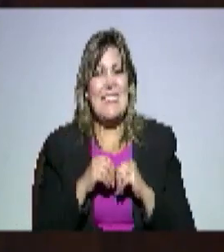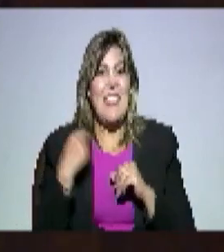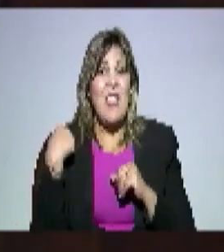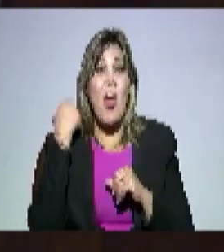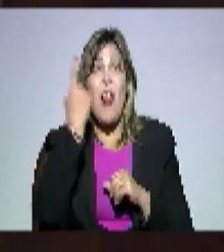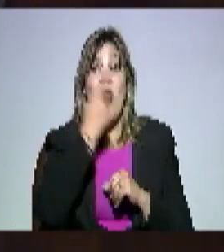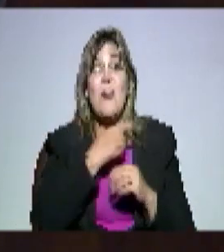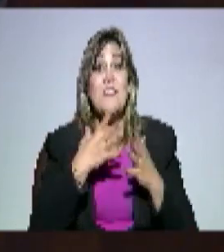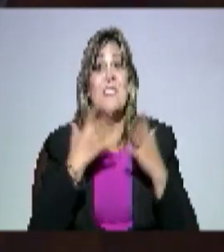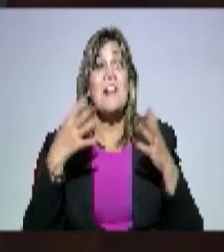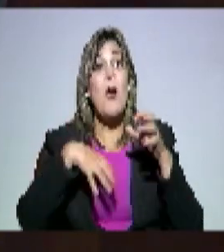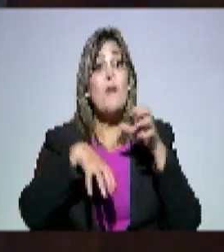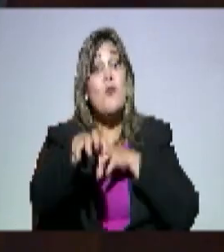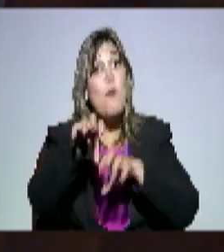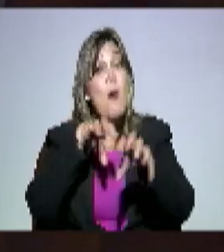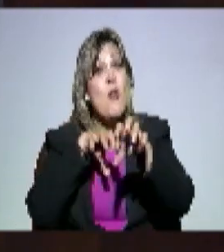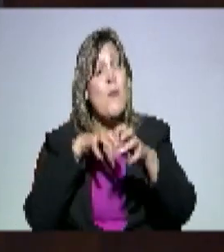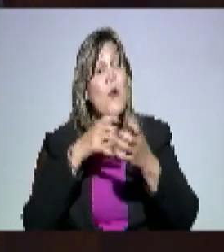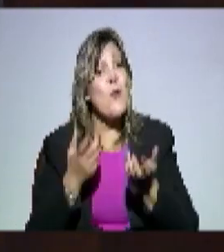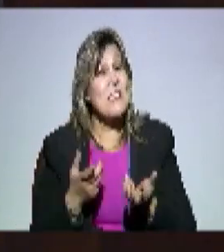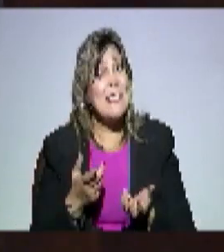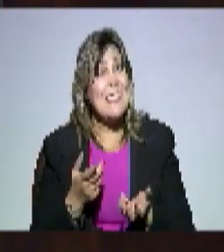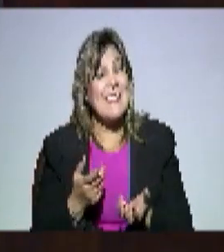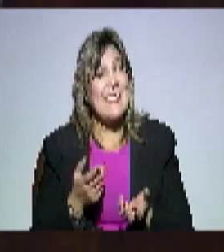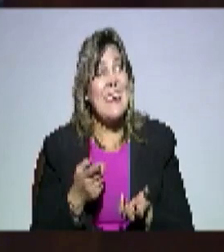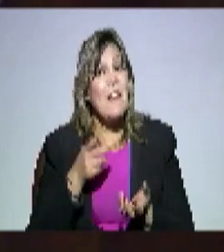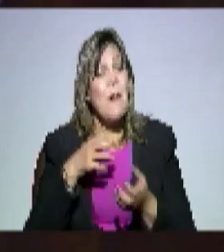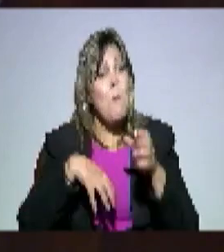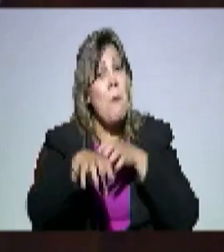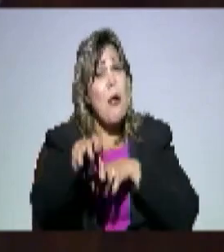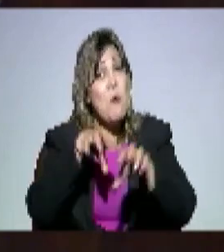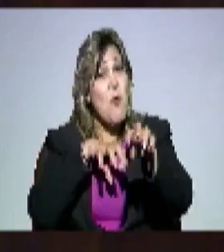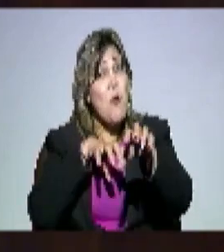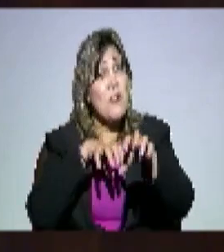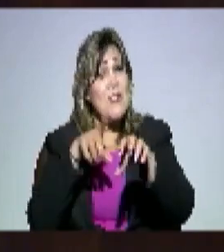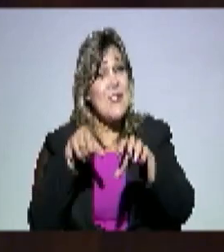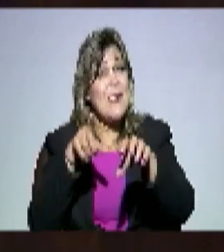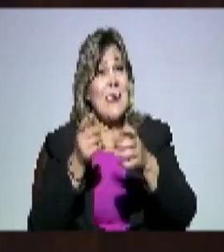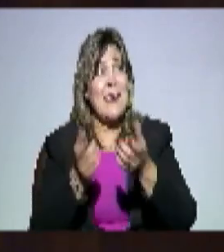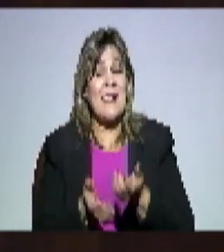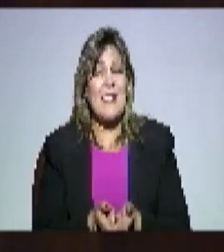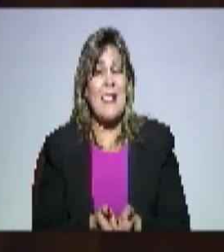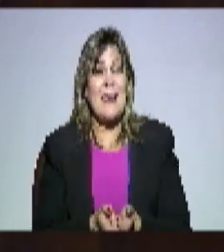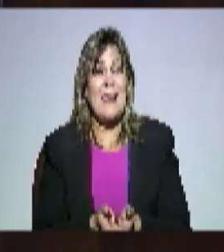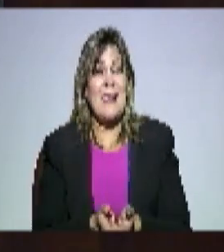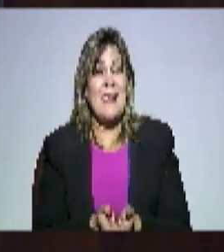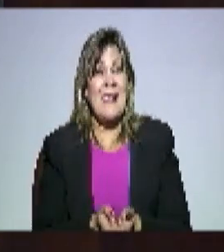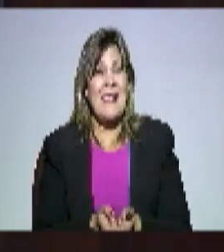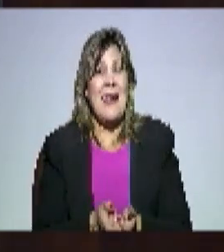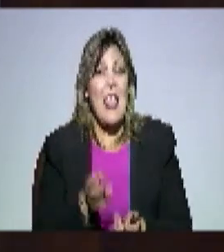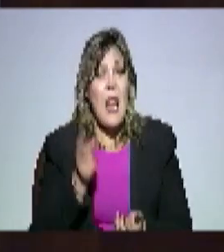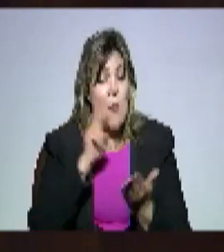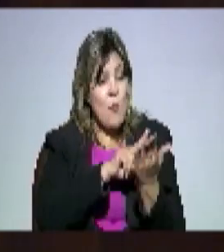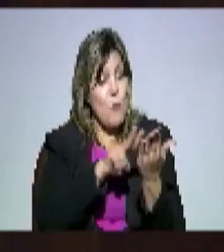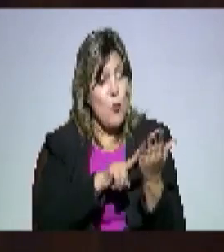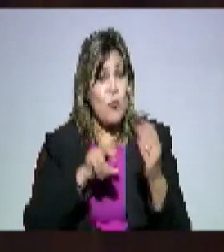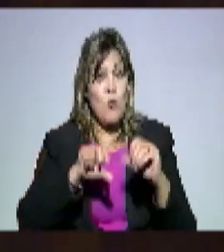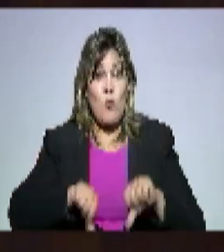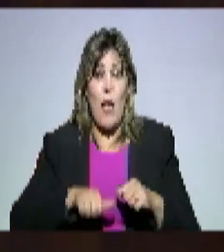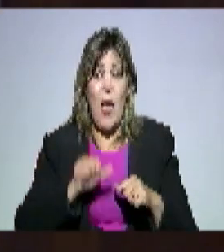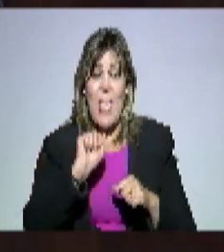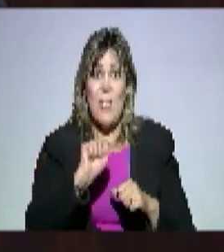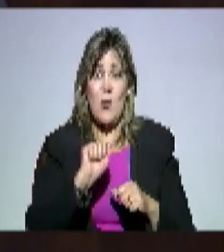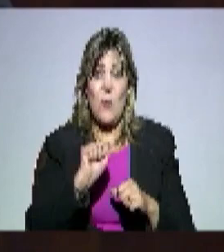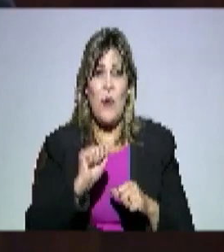قديس العظيم ماري مورقس كروس ديارنا المصريه ماري مورقس ماري مورقس لما تقرا كده في سيرته